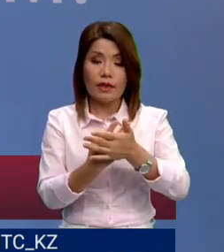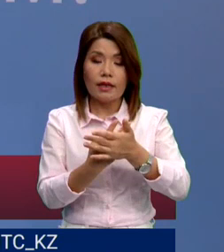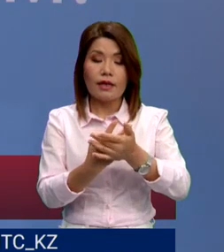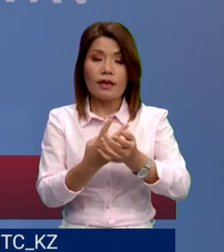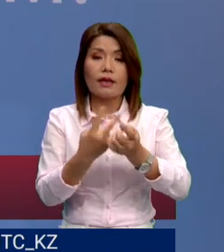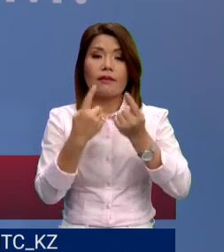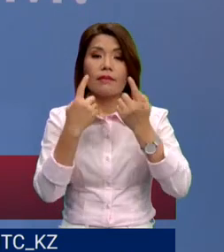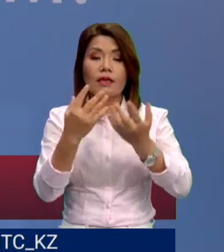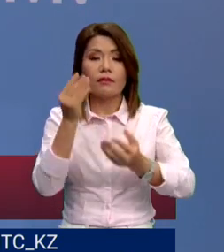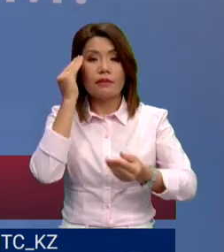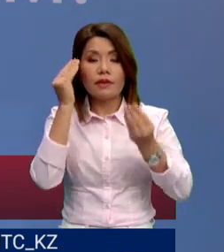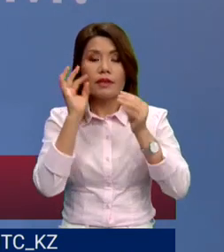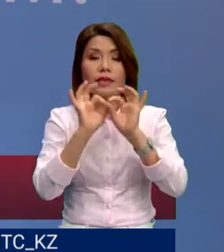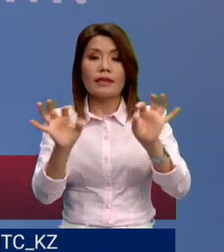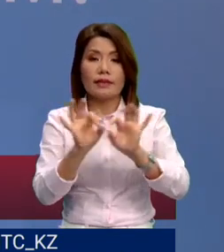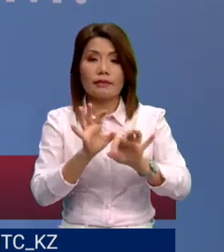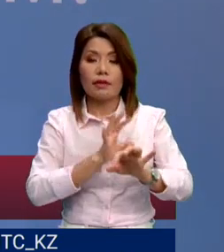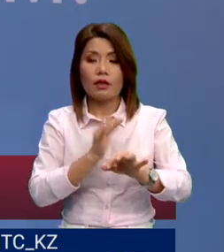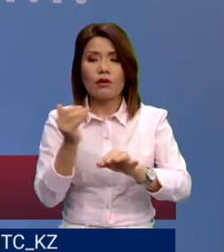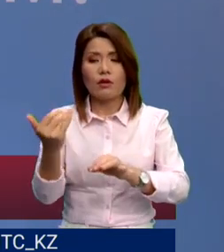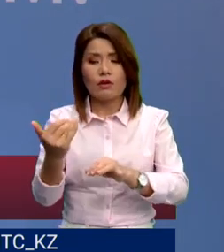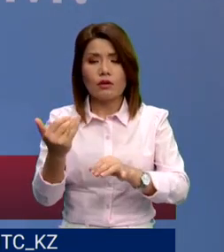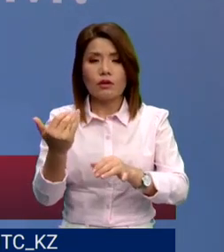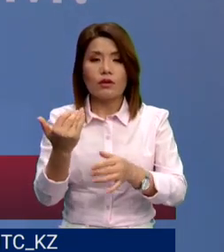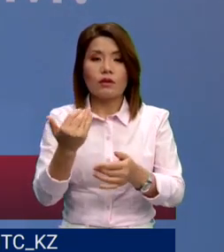жаңағы пікірін білдірген болатын. Ол кезде немесе мен